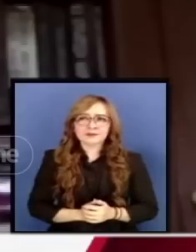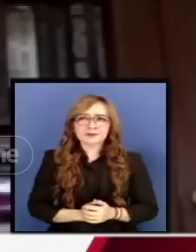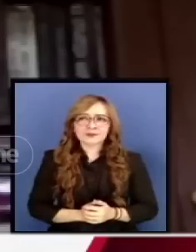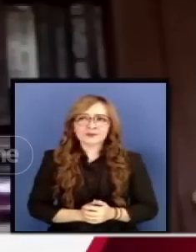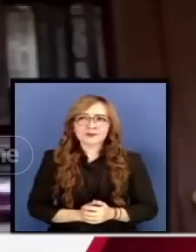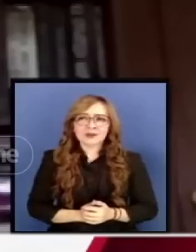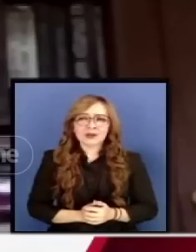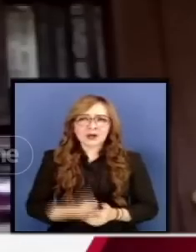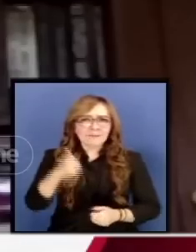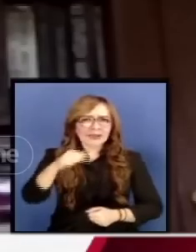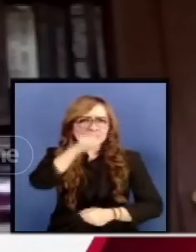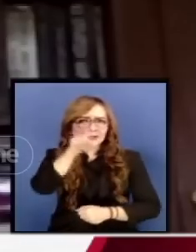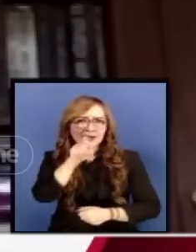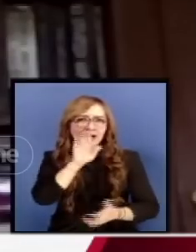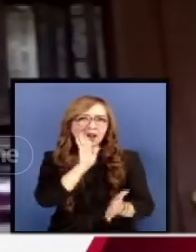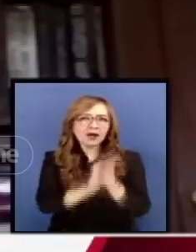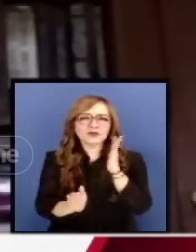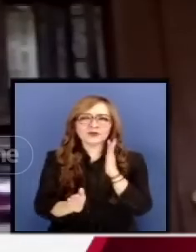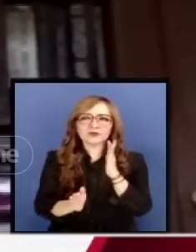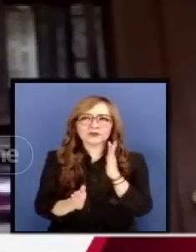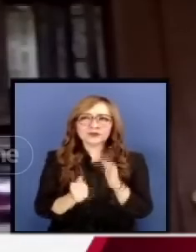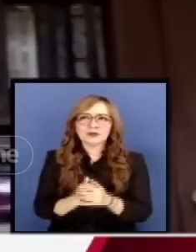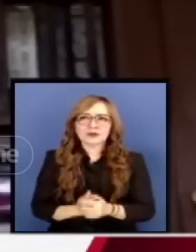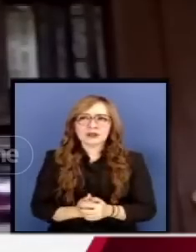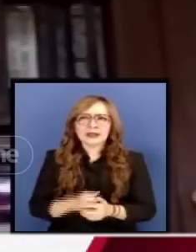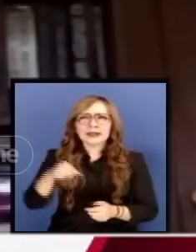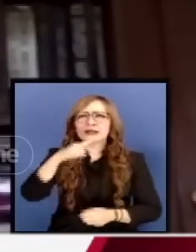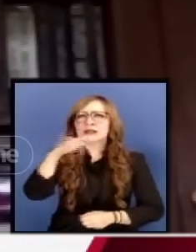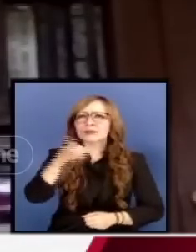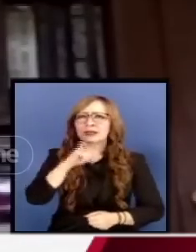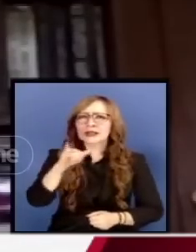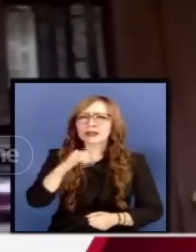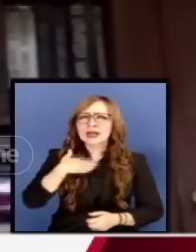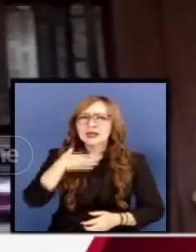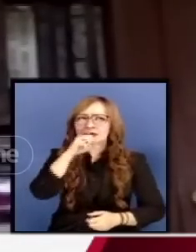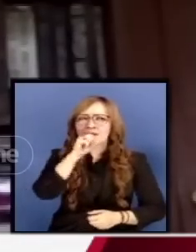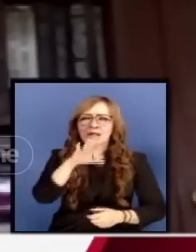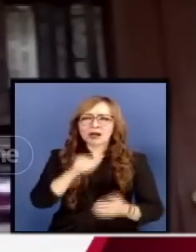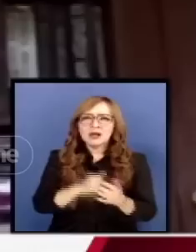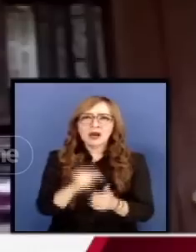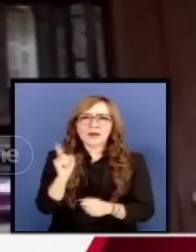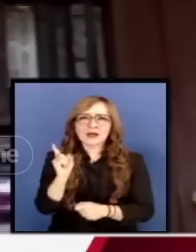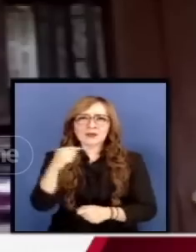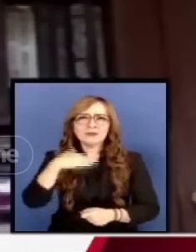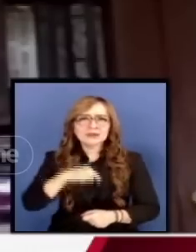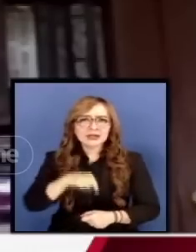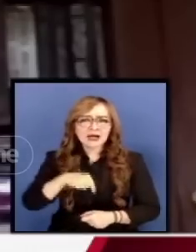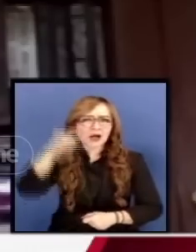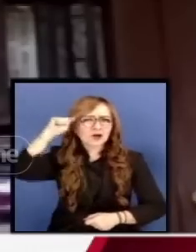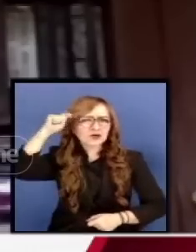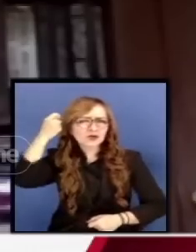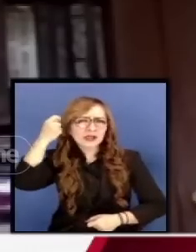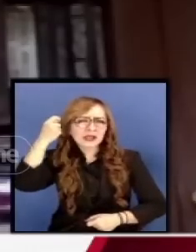boleh ditanya, tidak bisa ya. Baik. Jadi itu, ini seakan-akan karena memang saya sampaikan, kenapa sekarang sulit